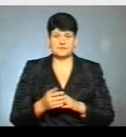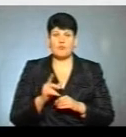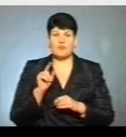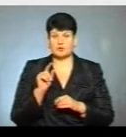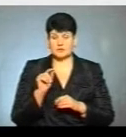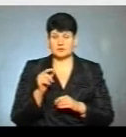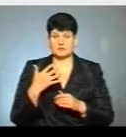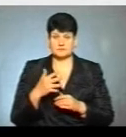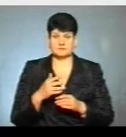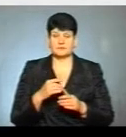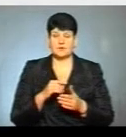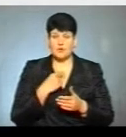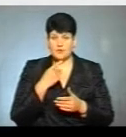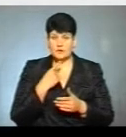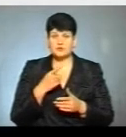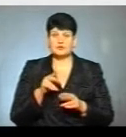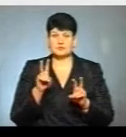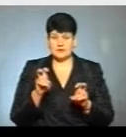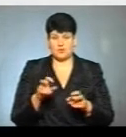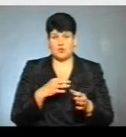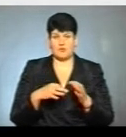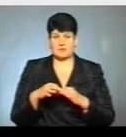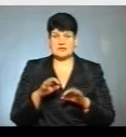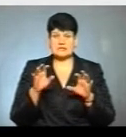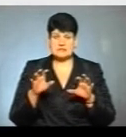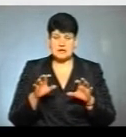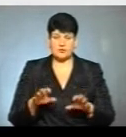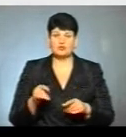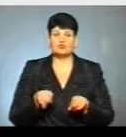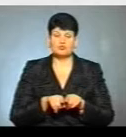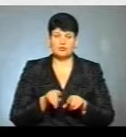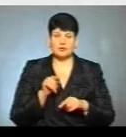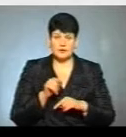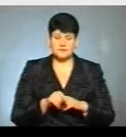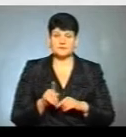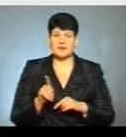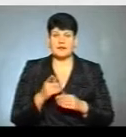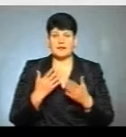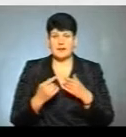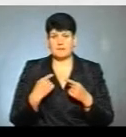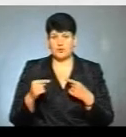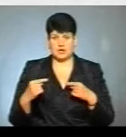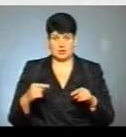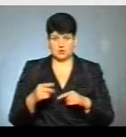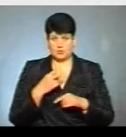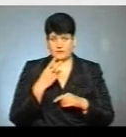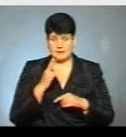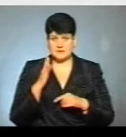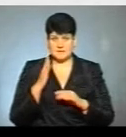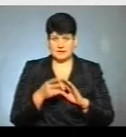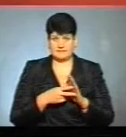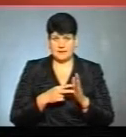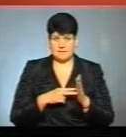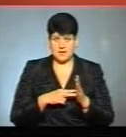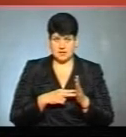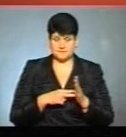понеділок, як я зазначала, ми вже цю тему обговорювали. Тобто закон той самий, але по-іншому виглядає перспективний план,